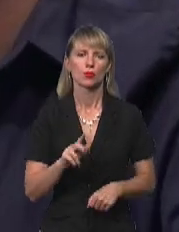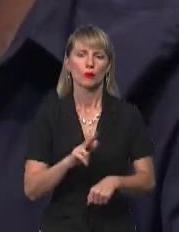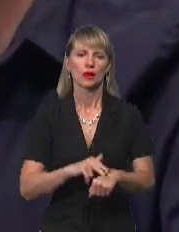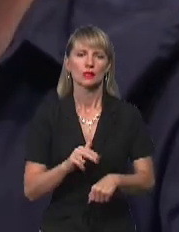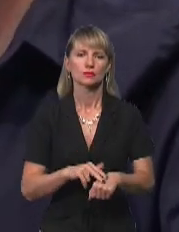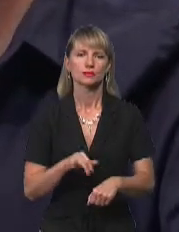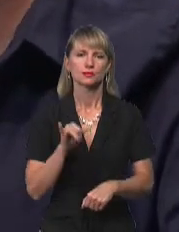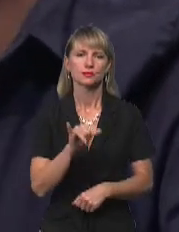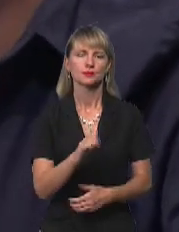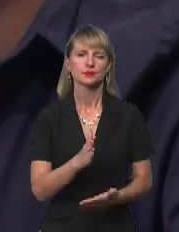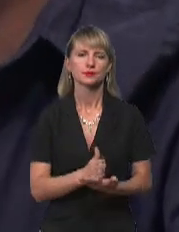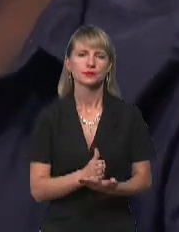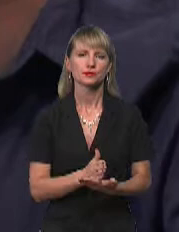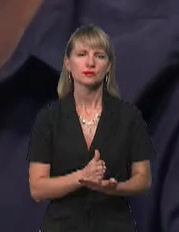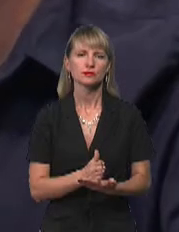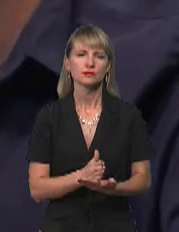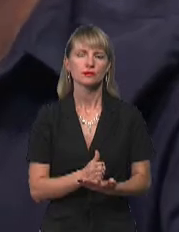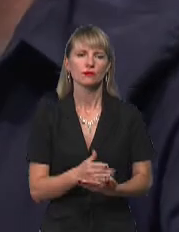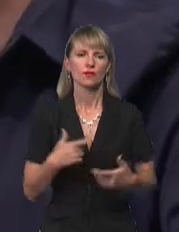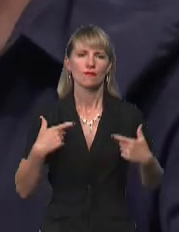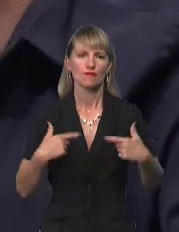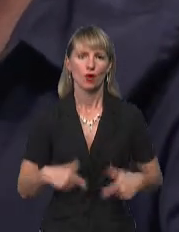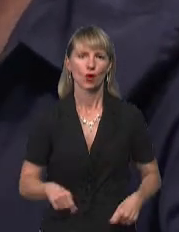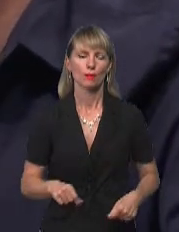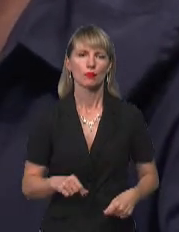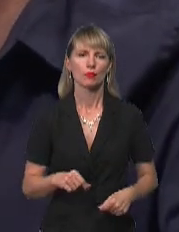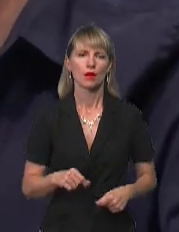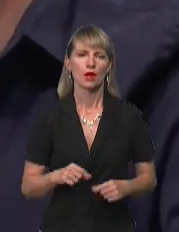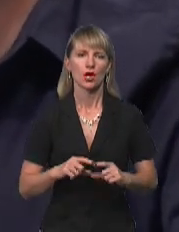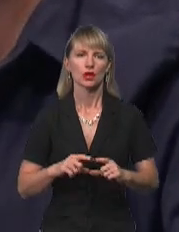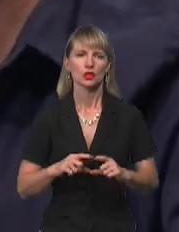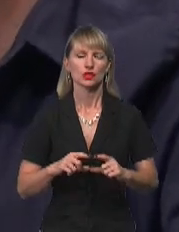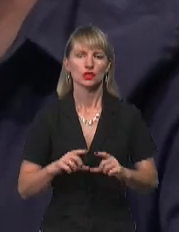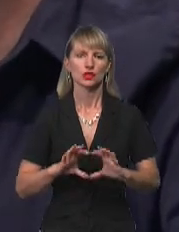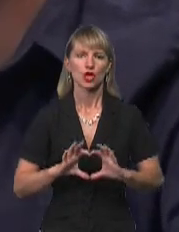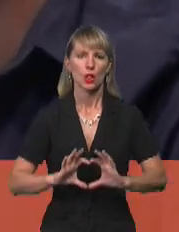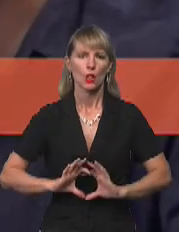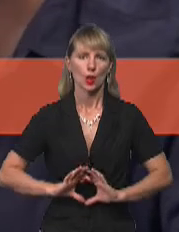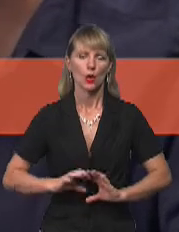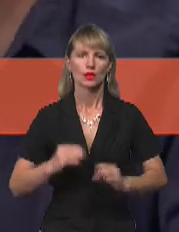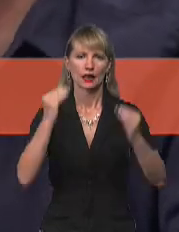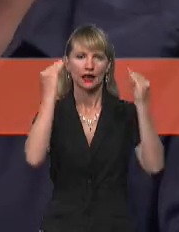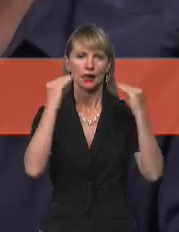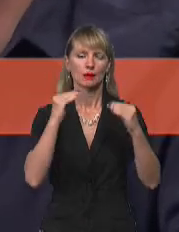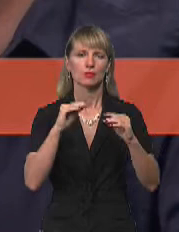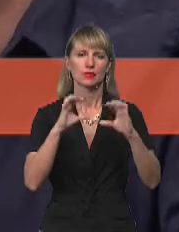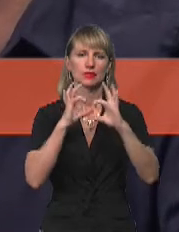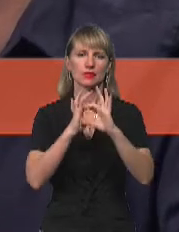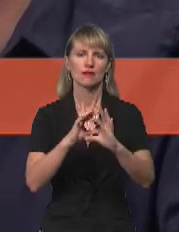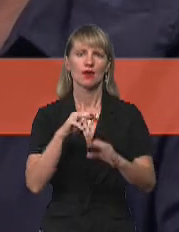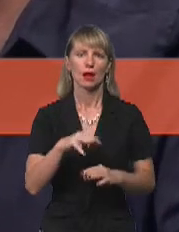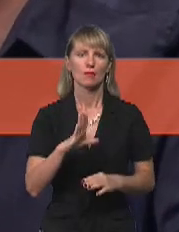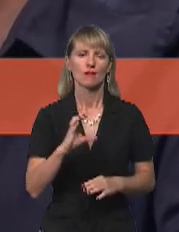поліцейський, у нього є, наприклад, там чорна форма, жетон, кепка, тобто де є символ МВС, і я розумію, що це